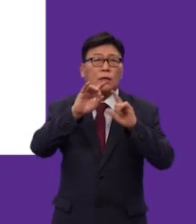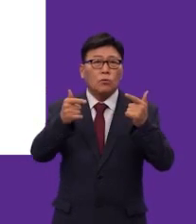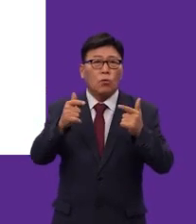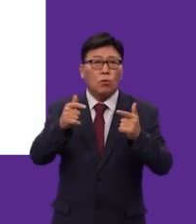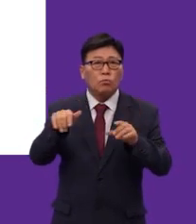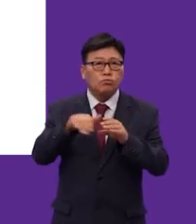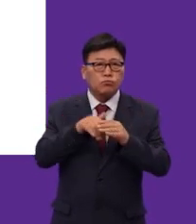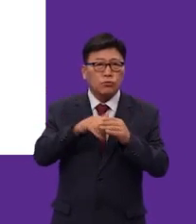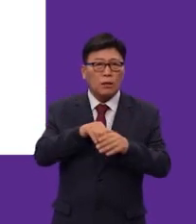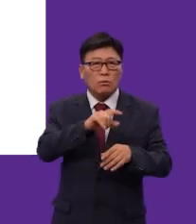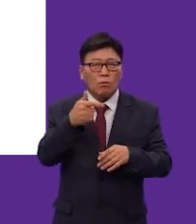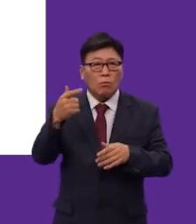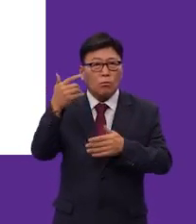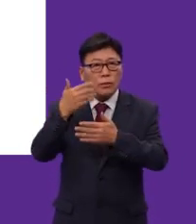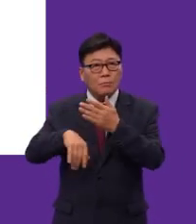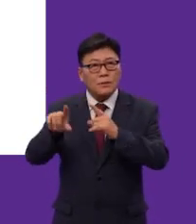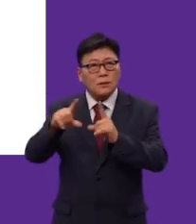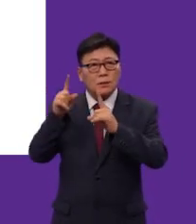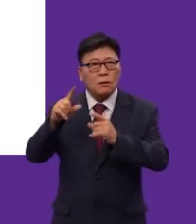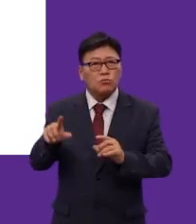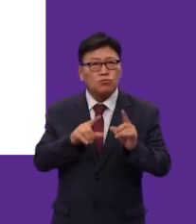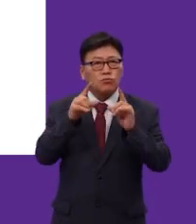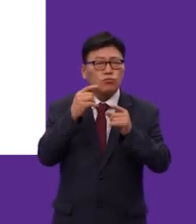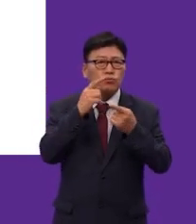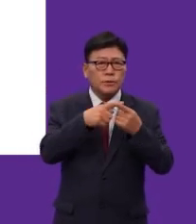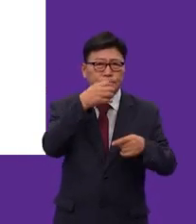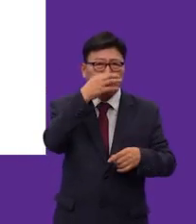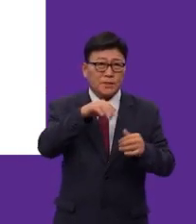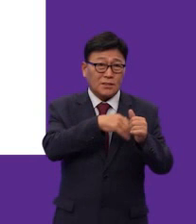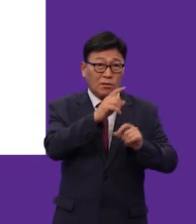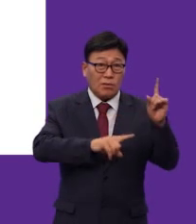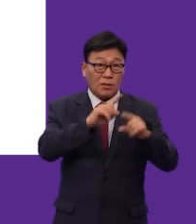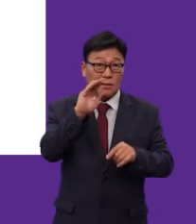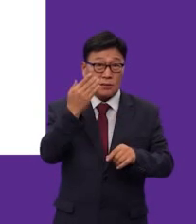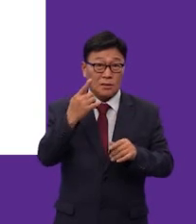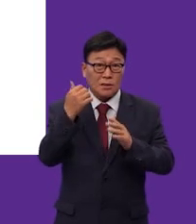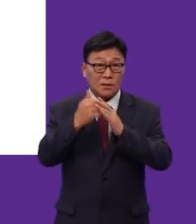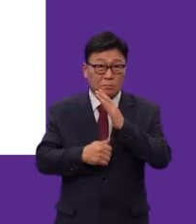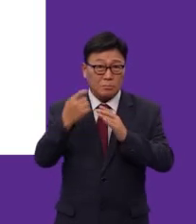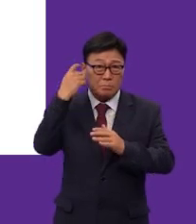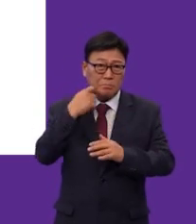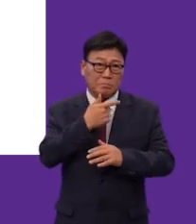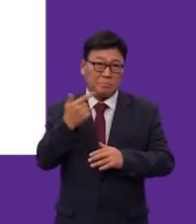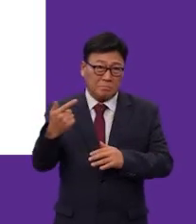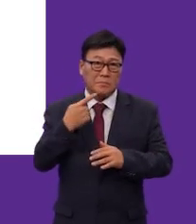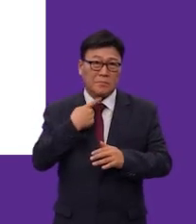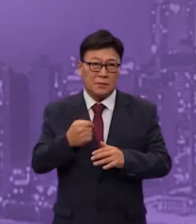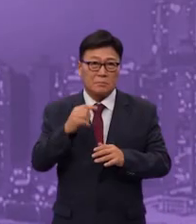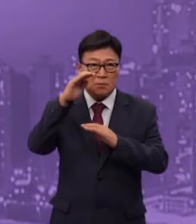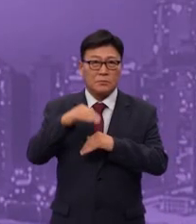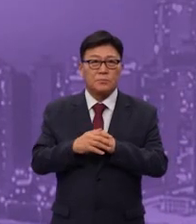뿐만 아니라 문화 및 여가 생활을 누리기도 힘든 상황에 처하면서 실패감을 크게 겪은 사연입니다.